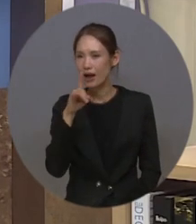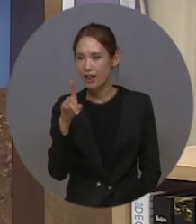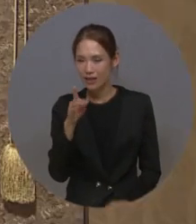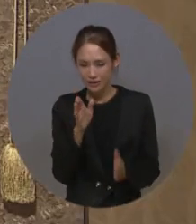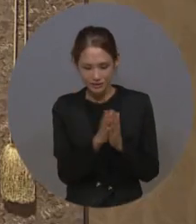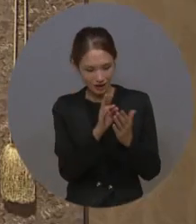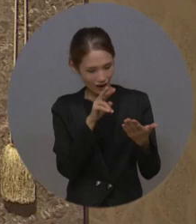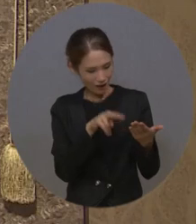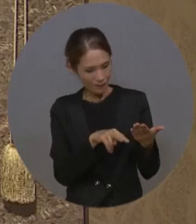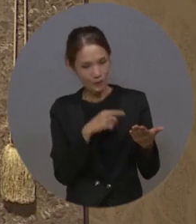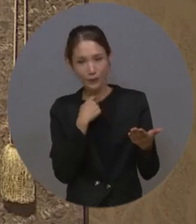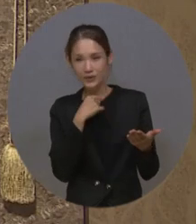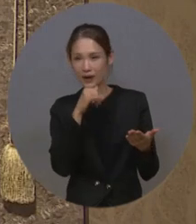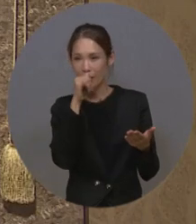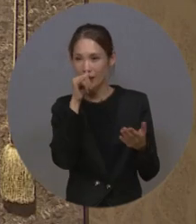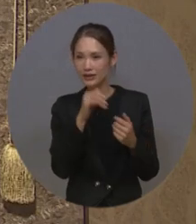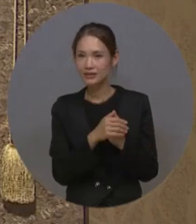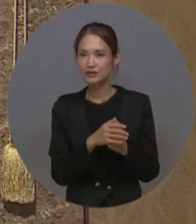봤거든요.